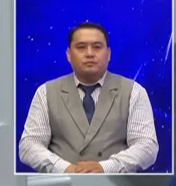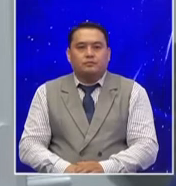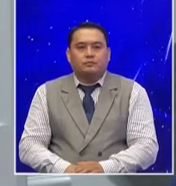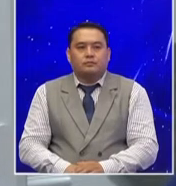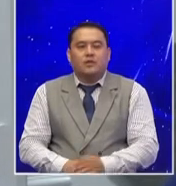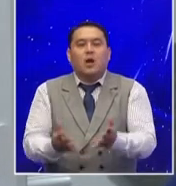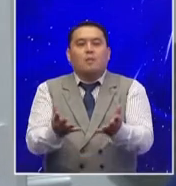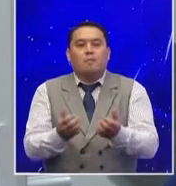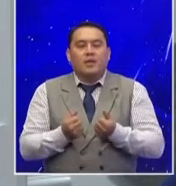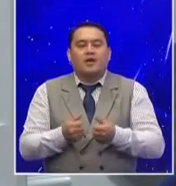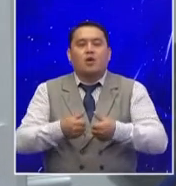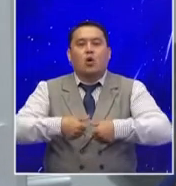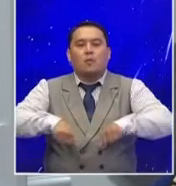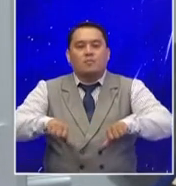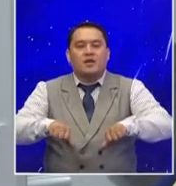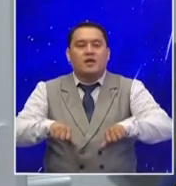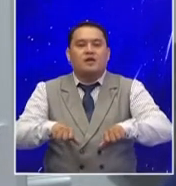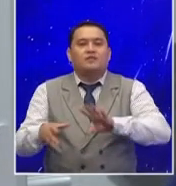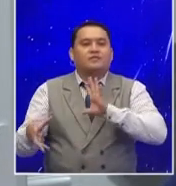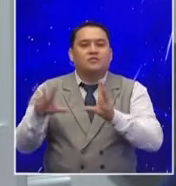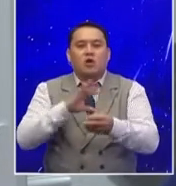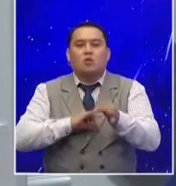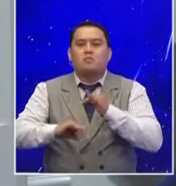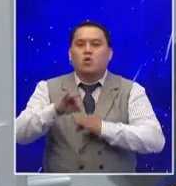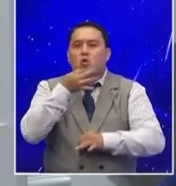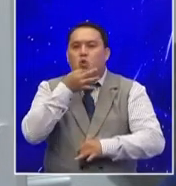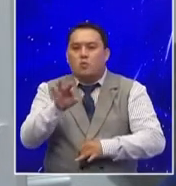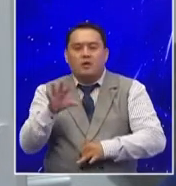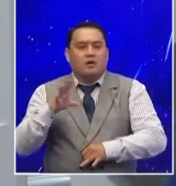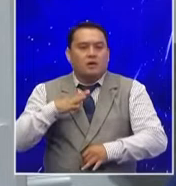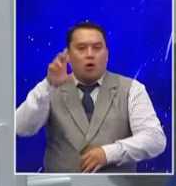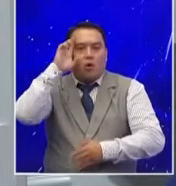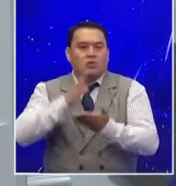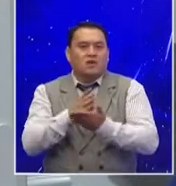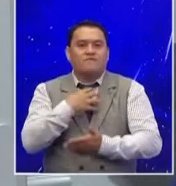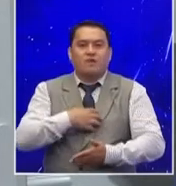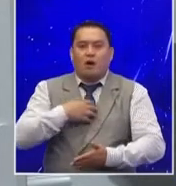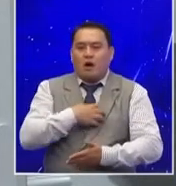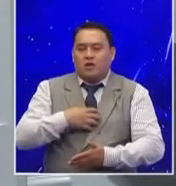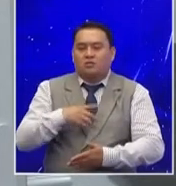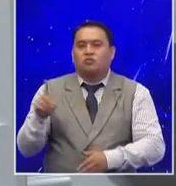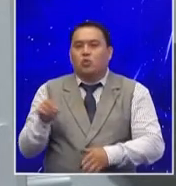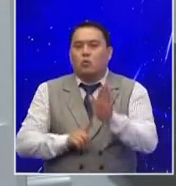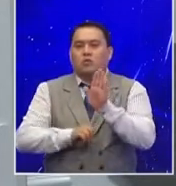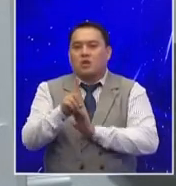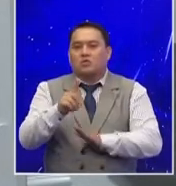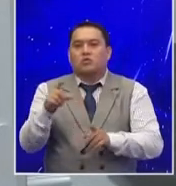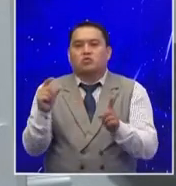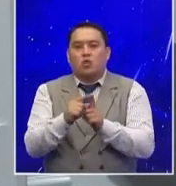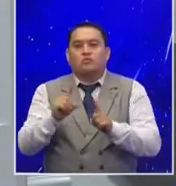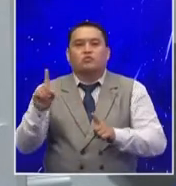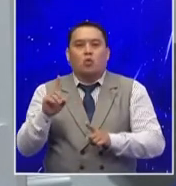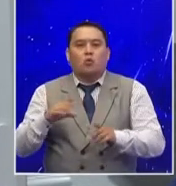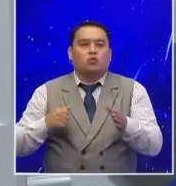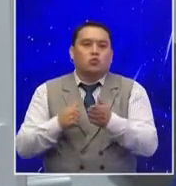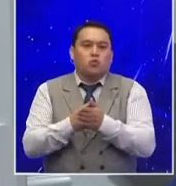При приеме граждан и бесед с ними, в целом при проведении любых дискуссий госслужащим важно держать марку, начиная со слов, что произносят и